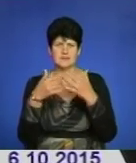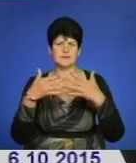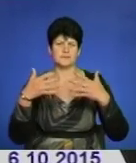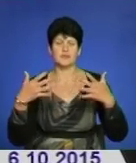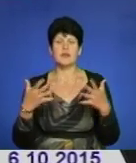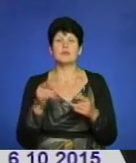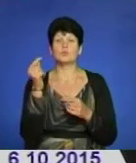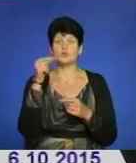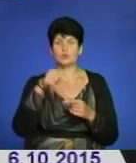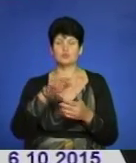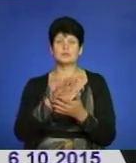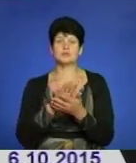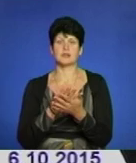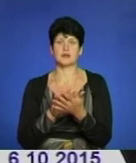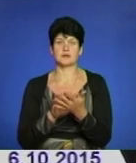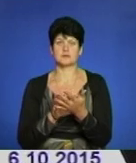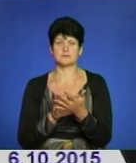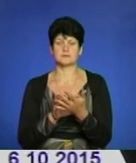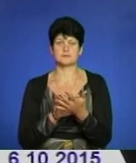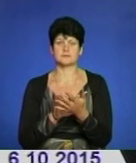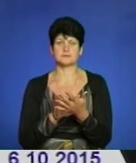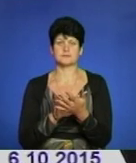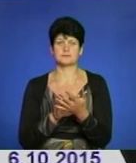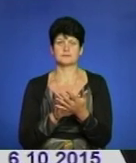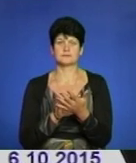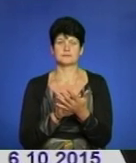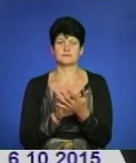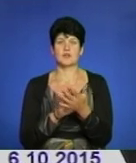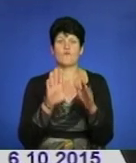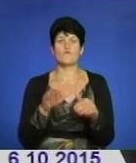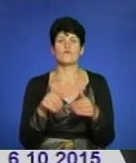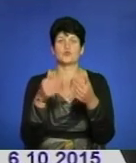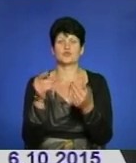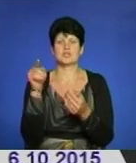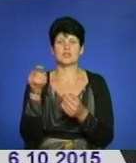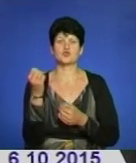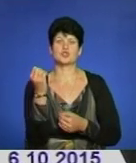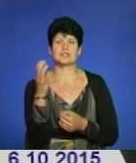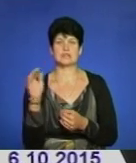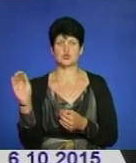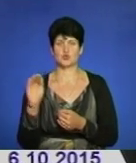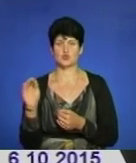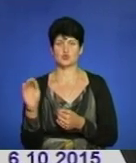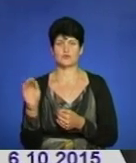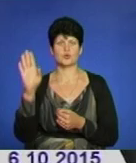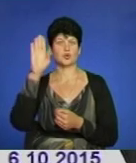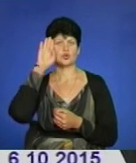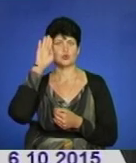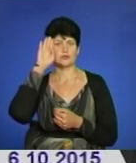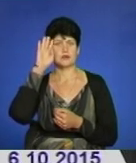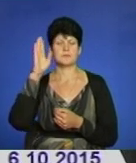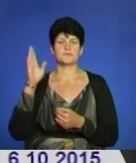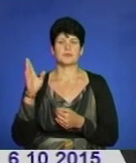І в подальшому ж її, ніби як вручення їх 14 жовтня чоловікам,